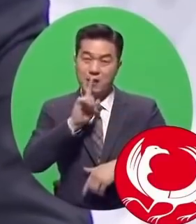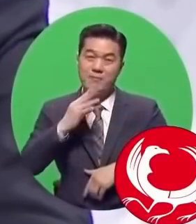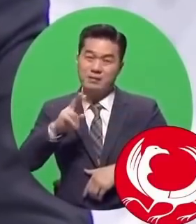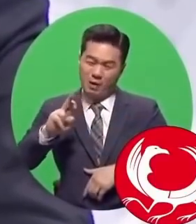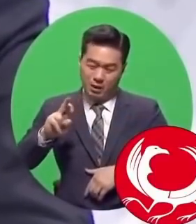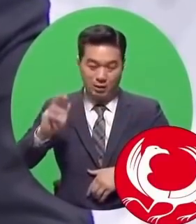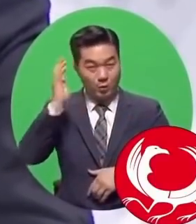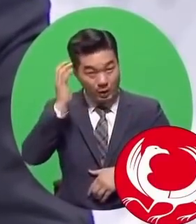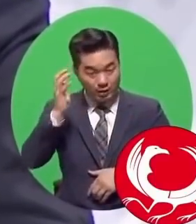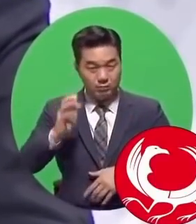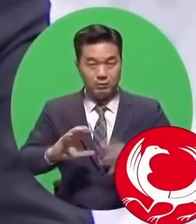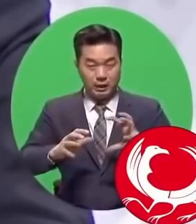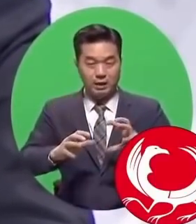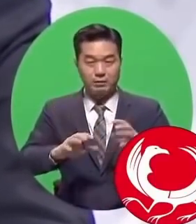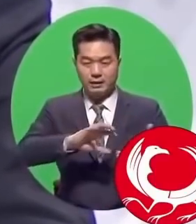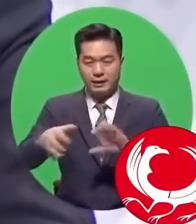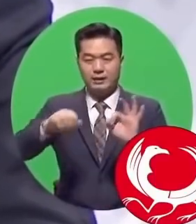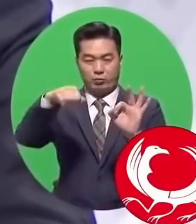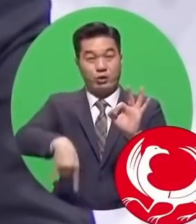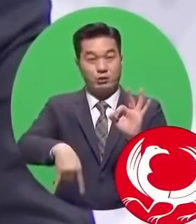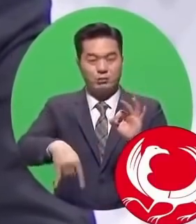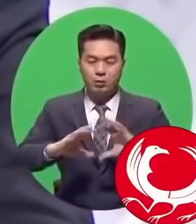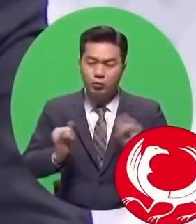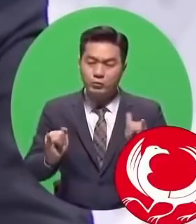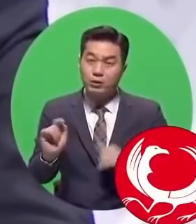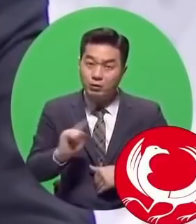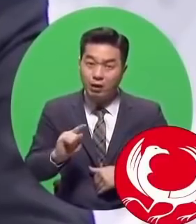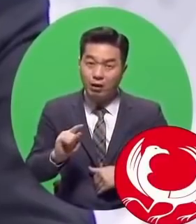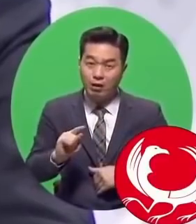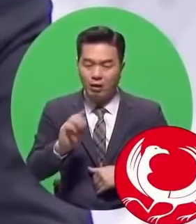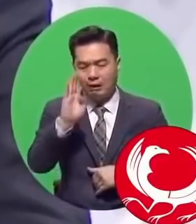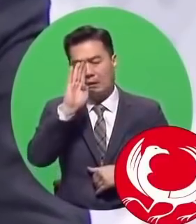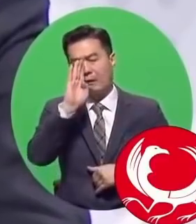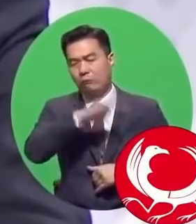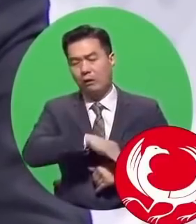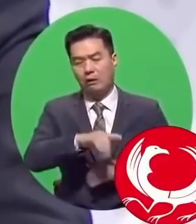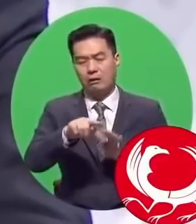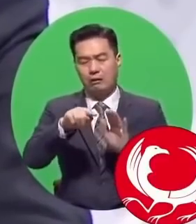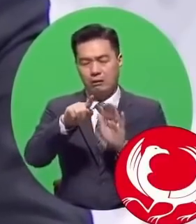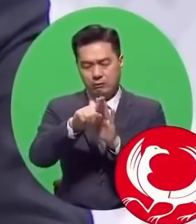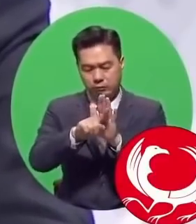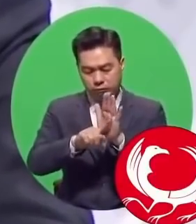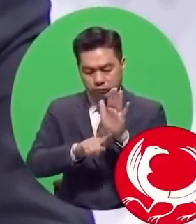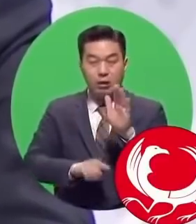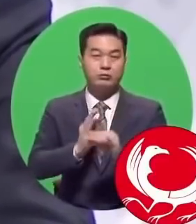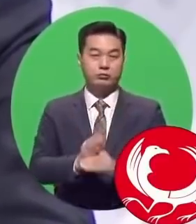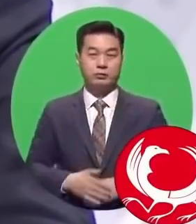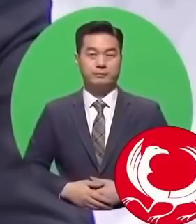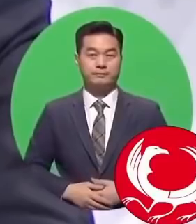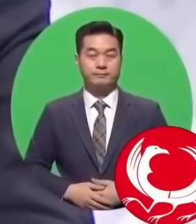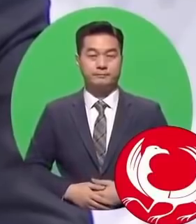않습니다. 나라는 세계 10위 경제 대국인데 국민들은 형편없이 나락으로 떨어져 가고